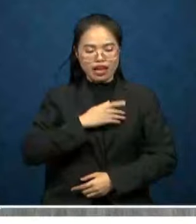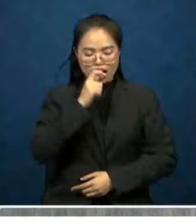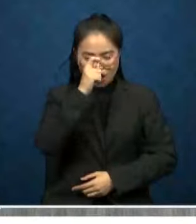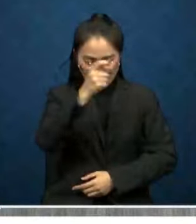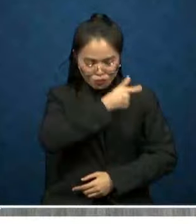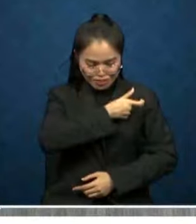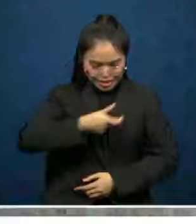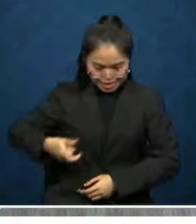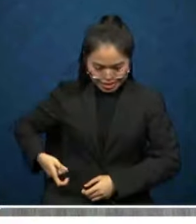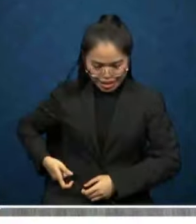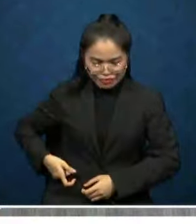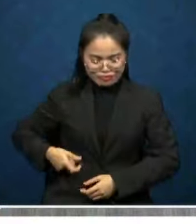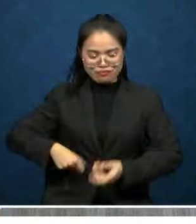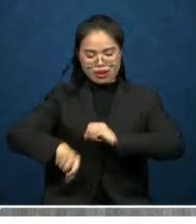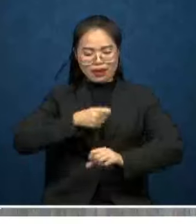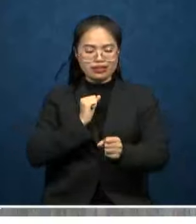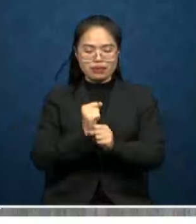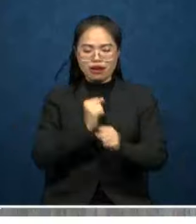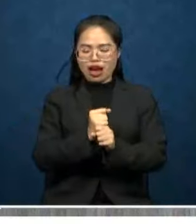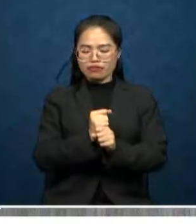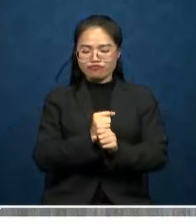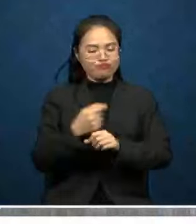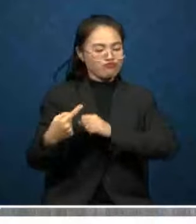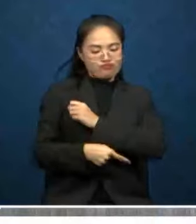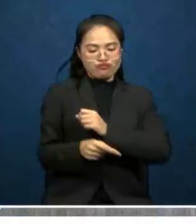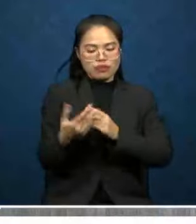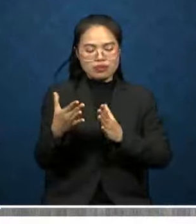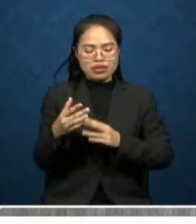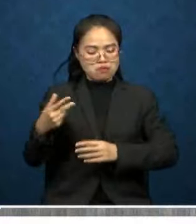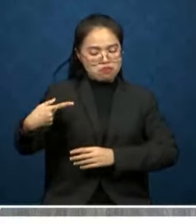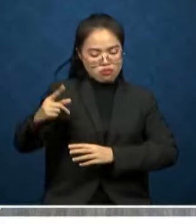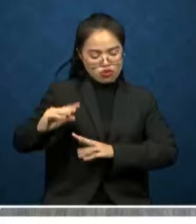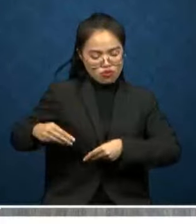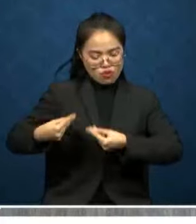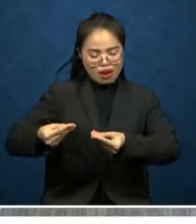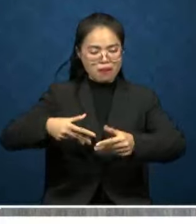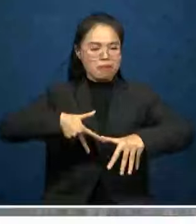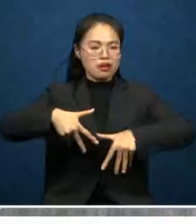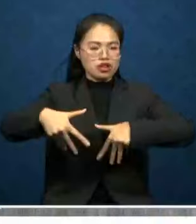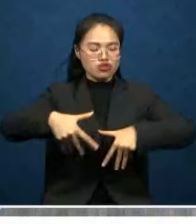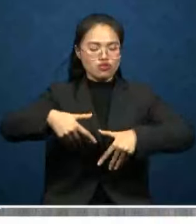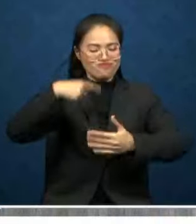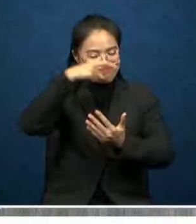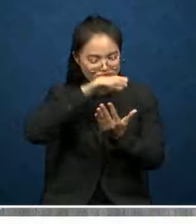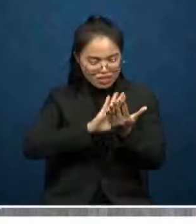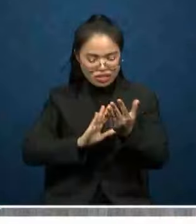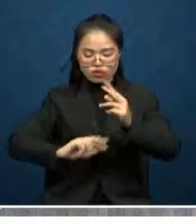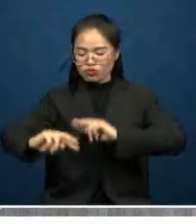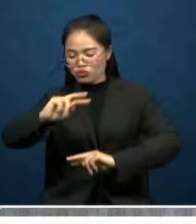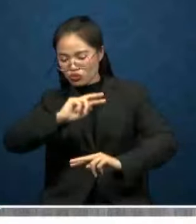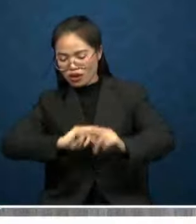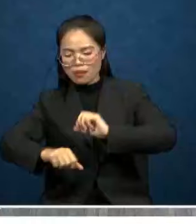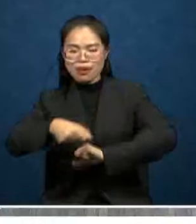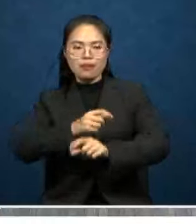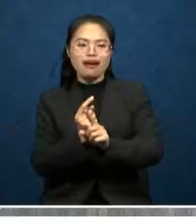มหากษัตริย์และปฏิบัติหน้าที่ด้วยความซื่อสัตย์สุจริตเพื่อประโยชน์ของประเทศและประชาชนที่จะรักษาไว้และปฏิบัติ